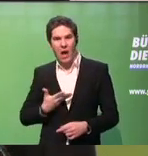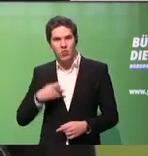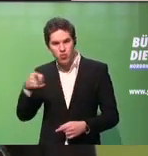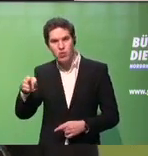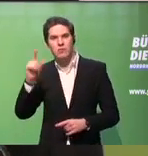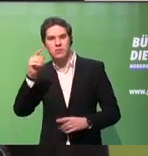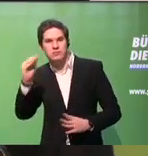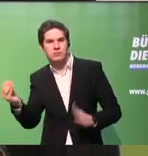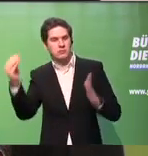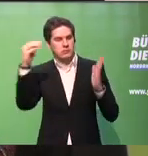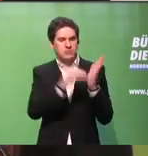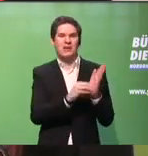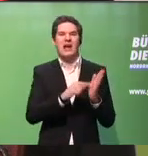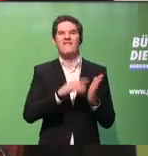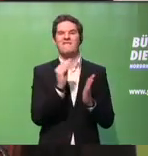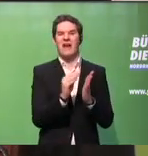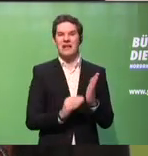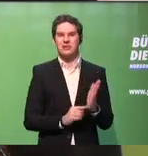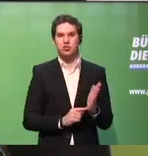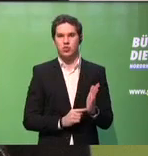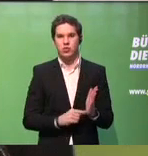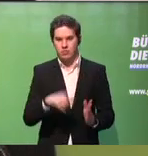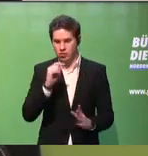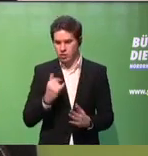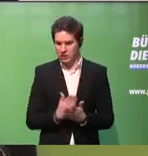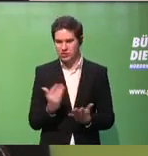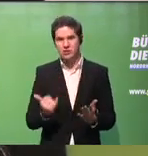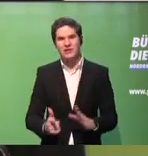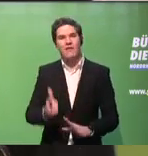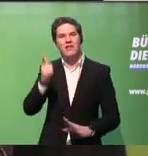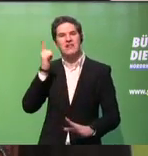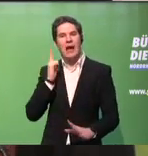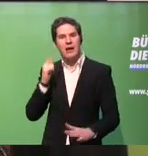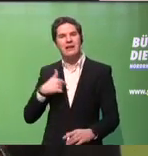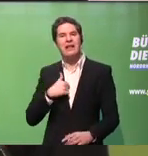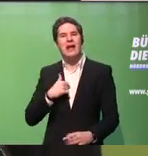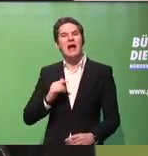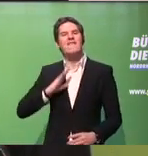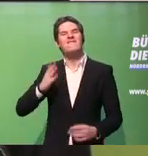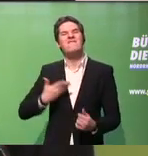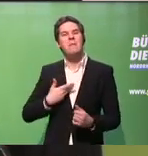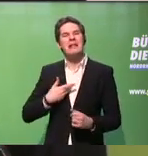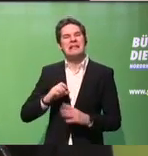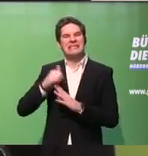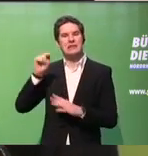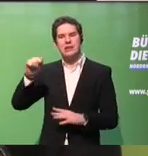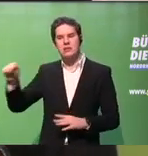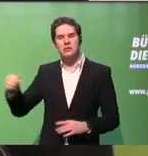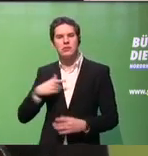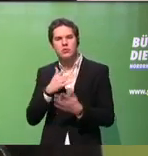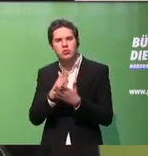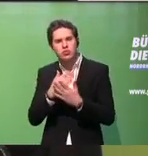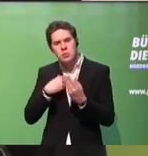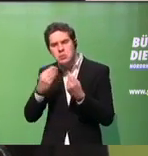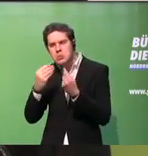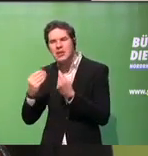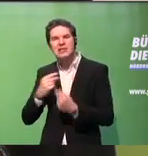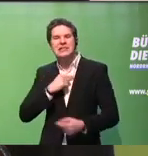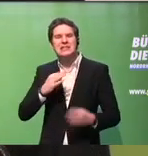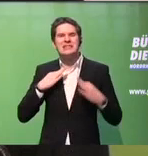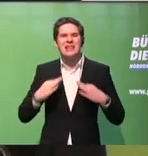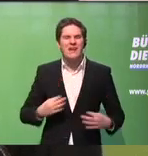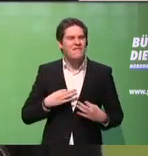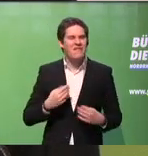Verfassung verankert werden soll. In den letzten 2 Jahren habe ich mit Feministinnen, mit queeren AktivistInnen, mit Menschen aus der Zivilgesellschaft in